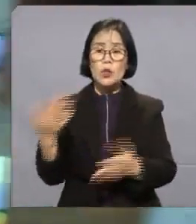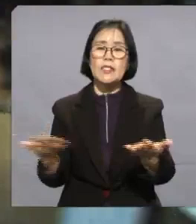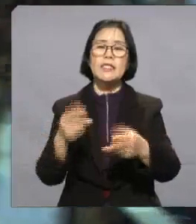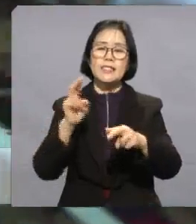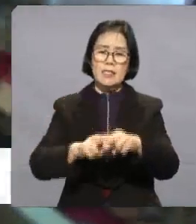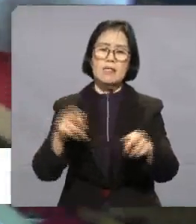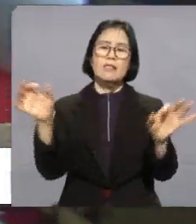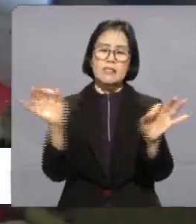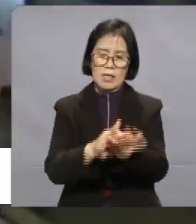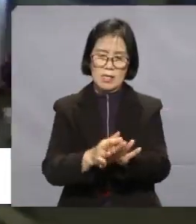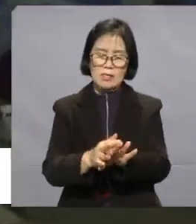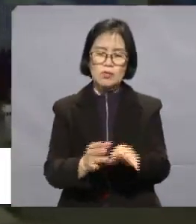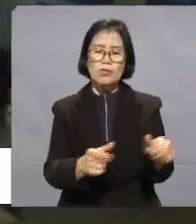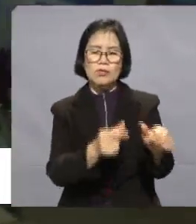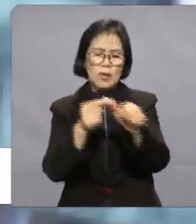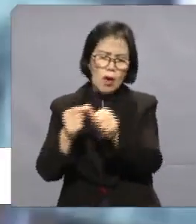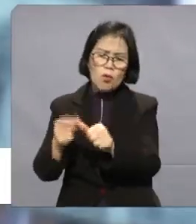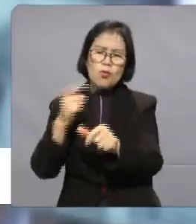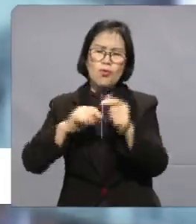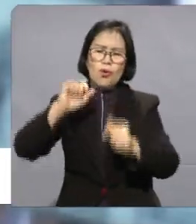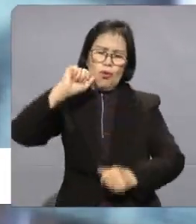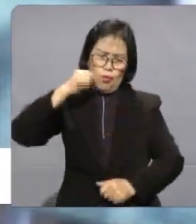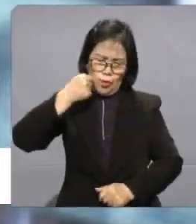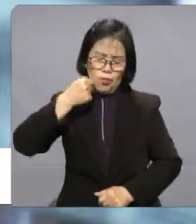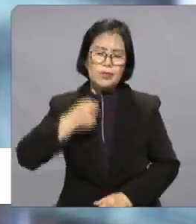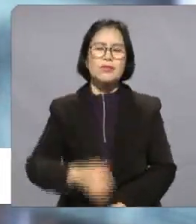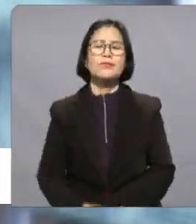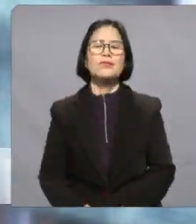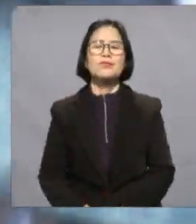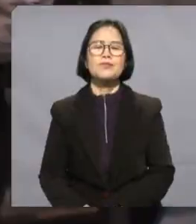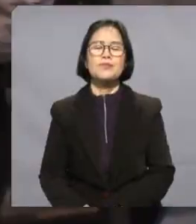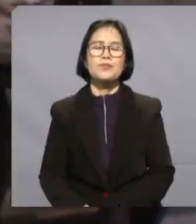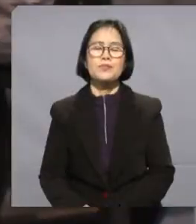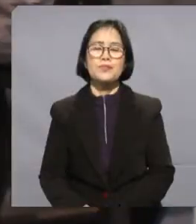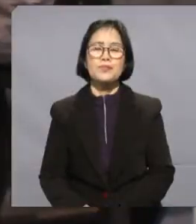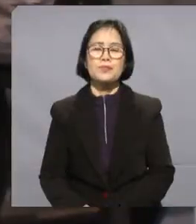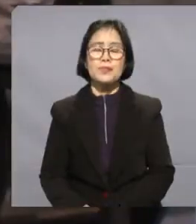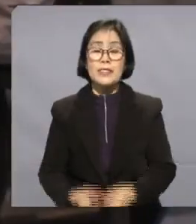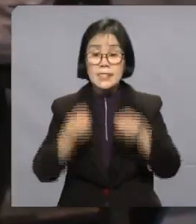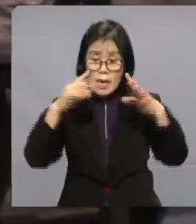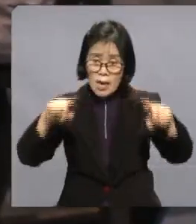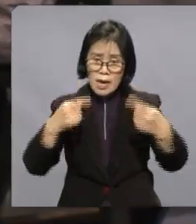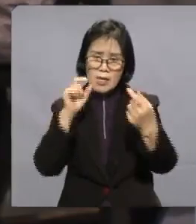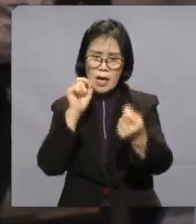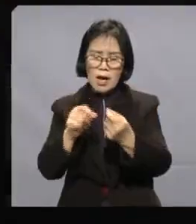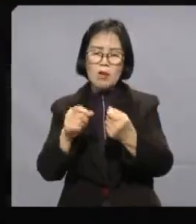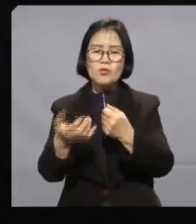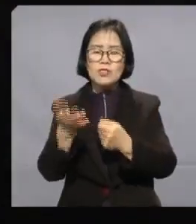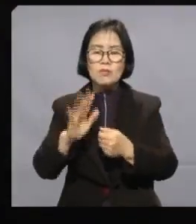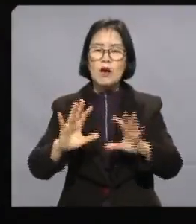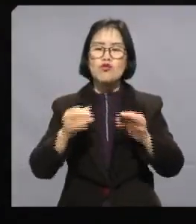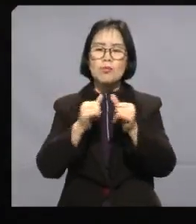일자리는 사라지고 채용문은 더 좁아지는 대한민국. 새해가 다가왔지만